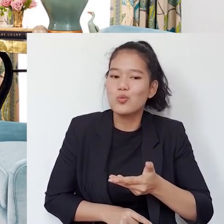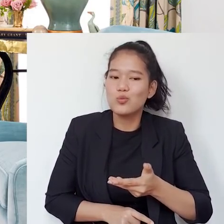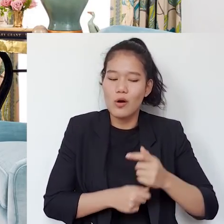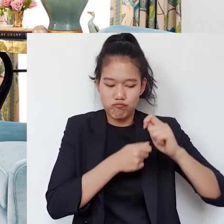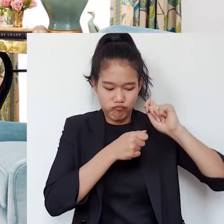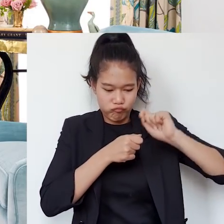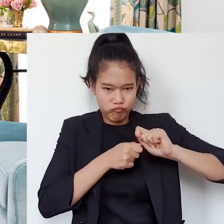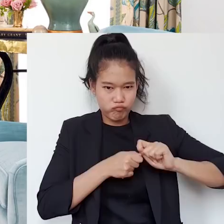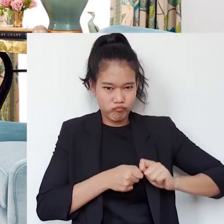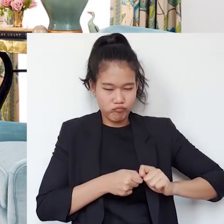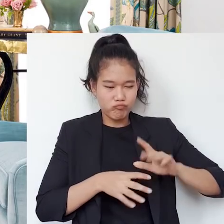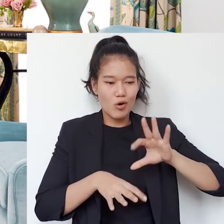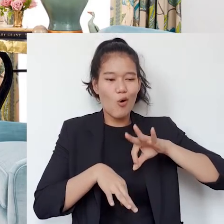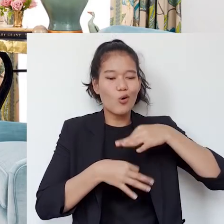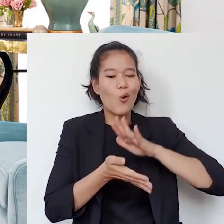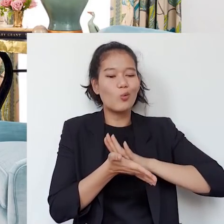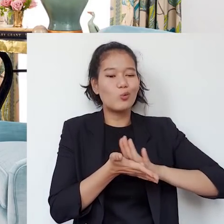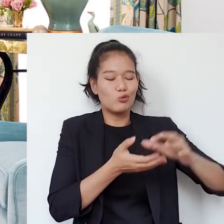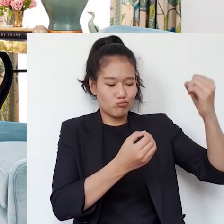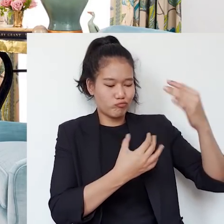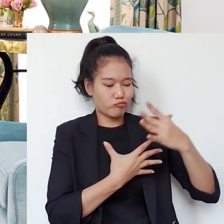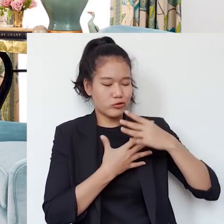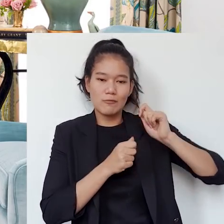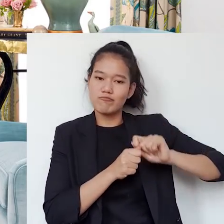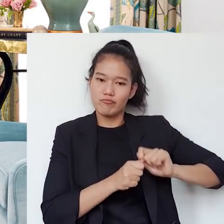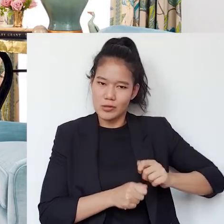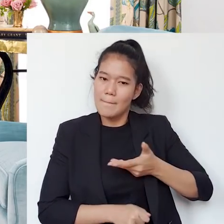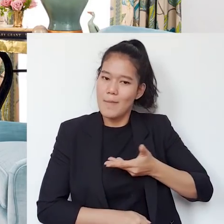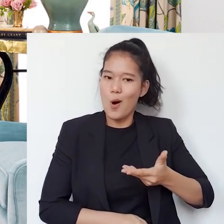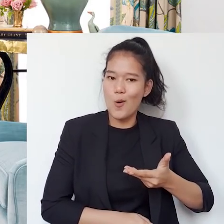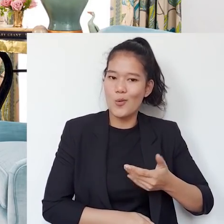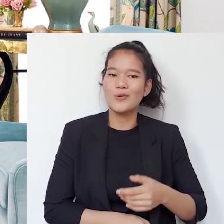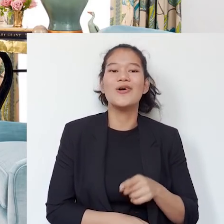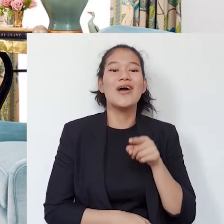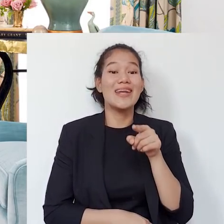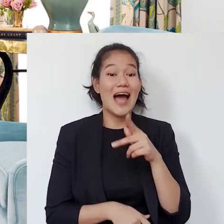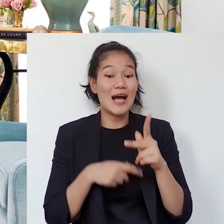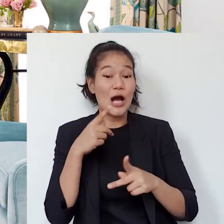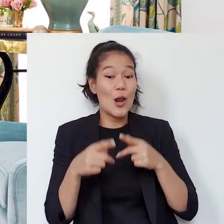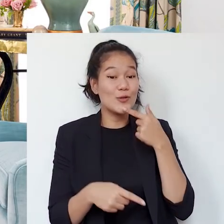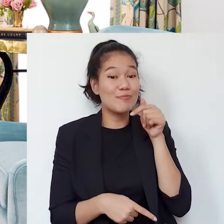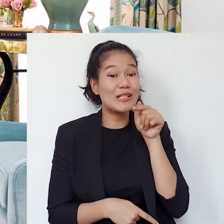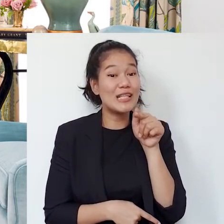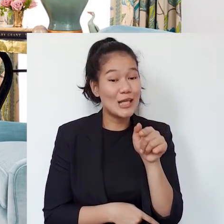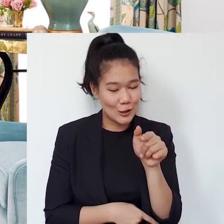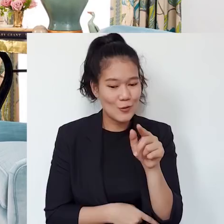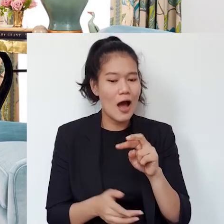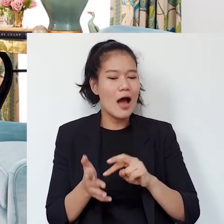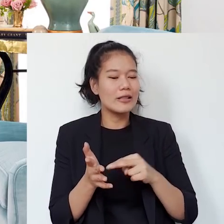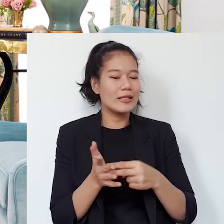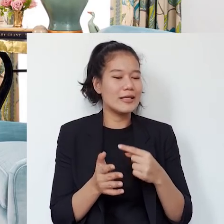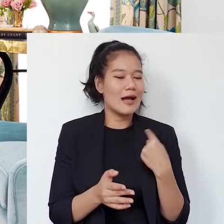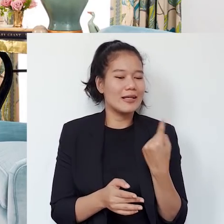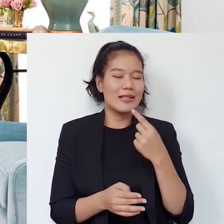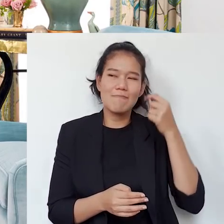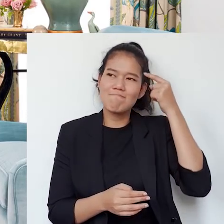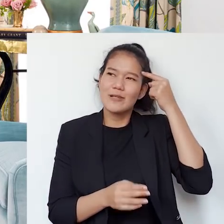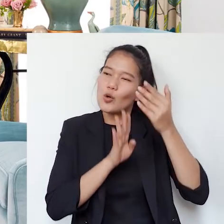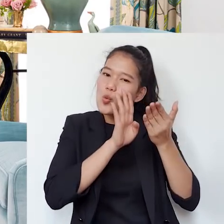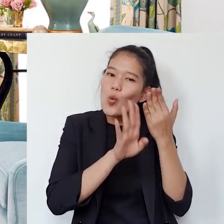dibentuk oleh Roh Kudus. Dan dengan begitu Bapak Ibu Saudara, kita bisa berpikir